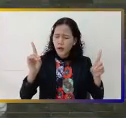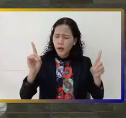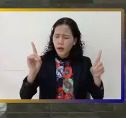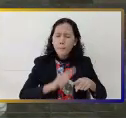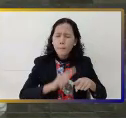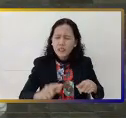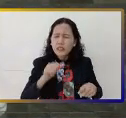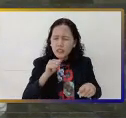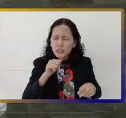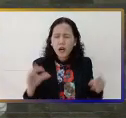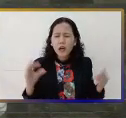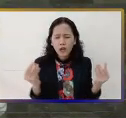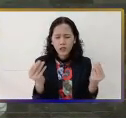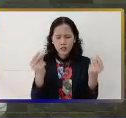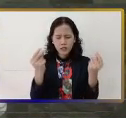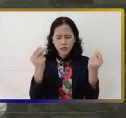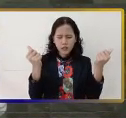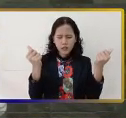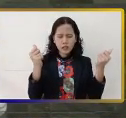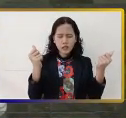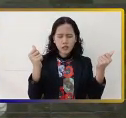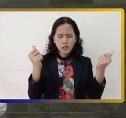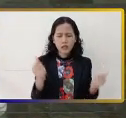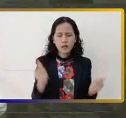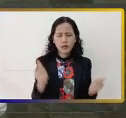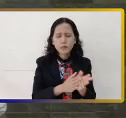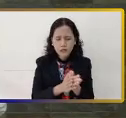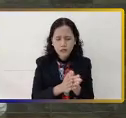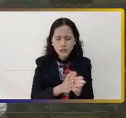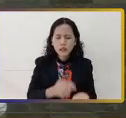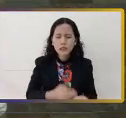recovered. God, we really need your touch.